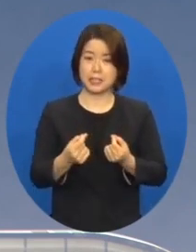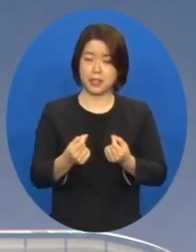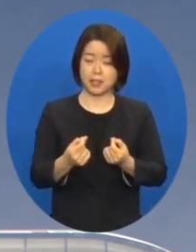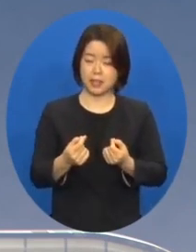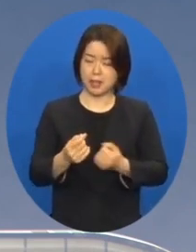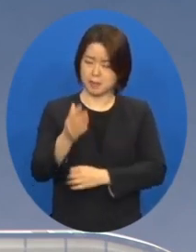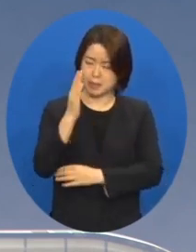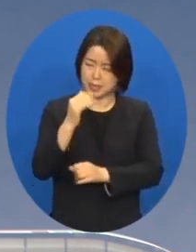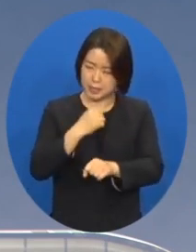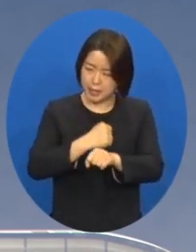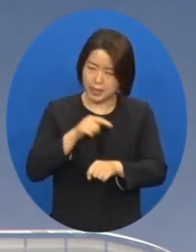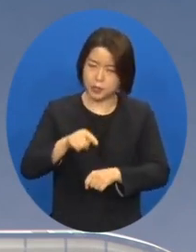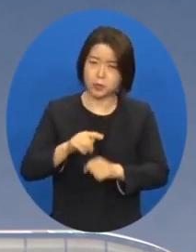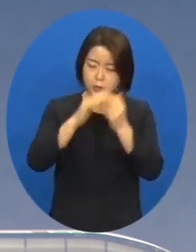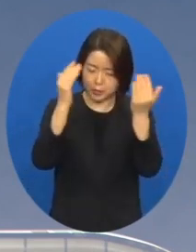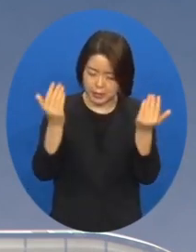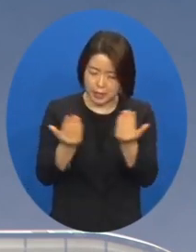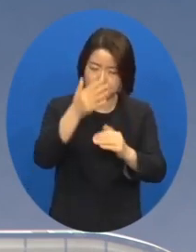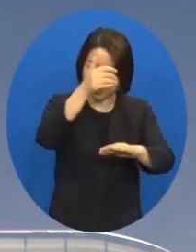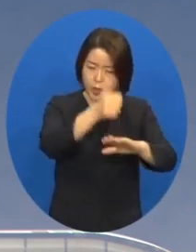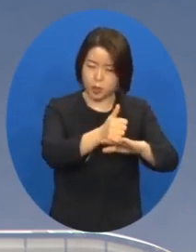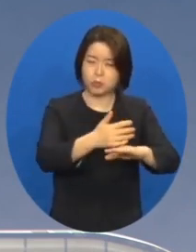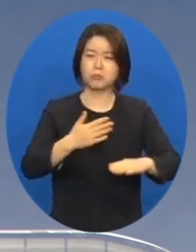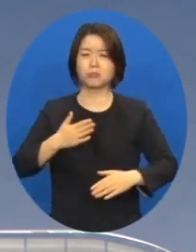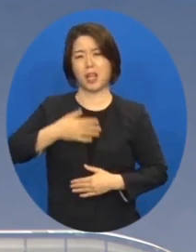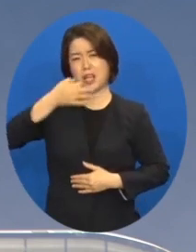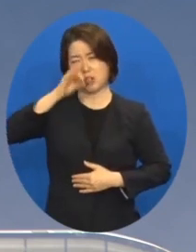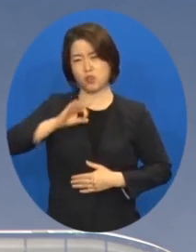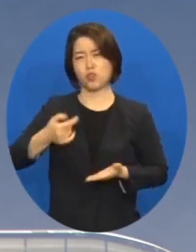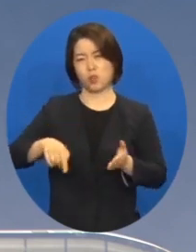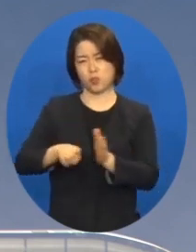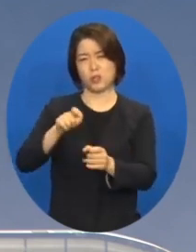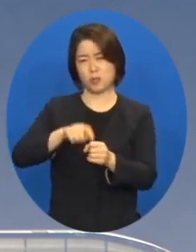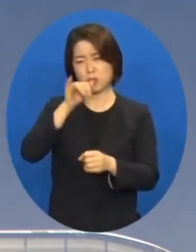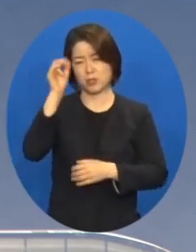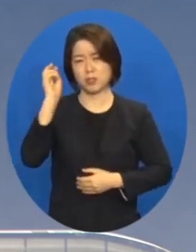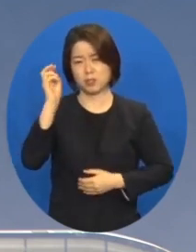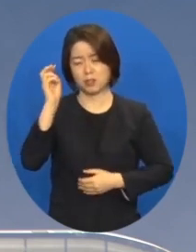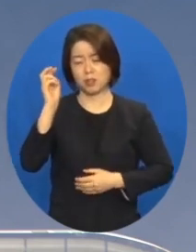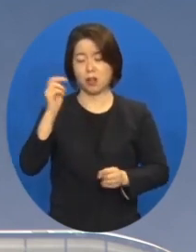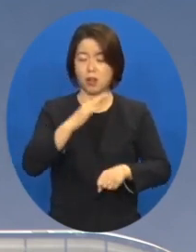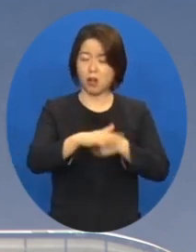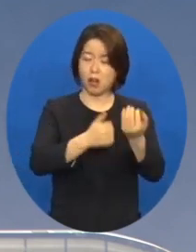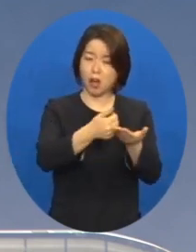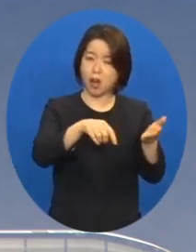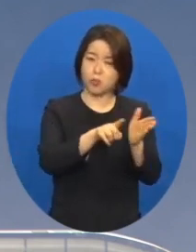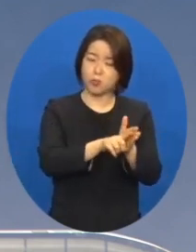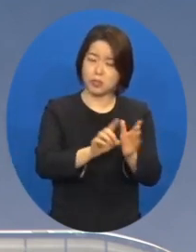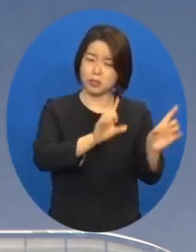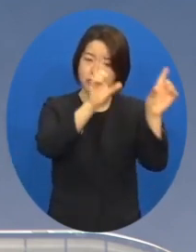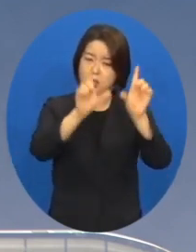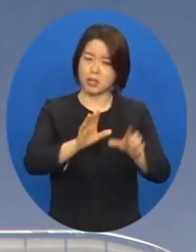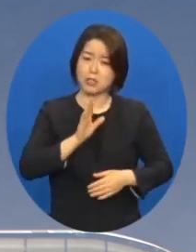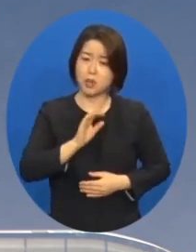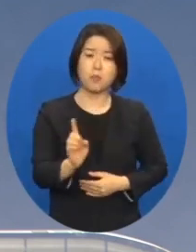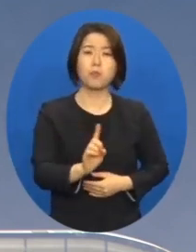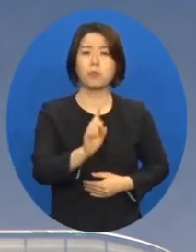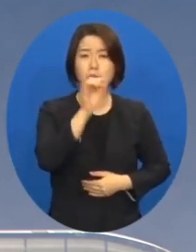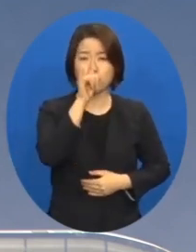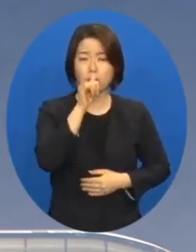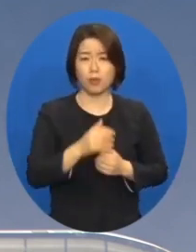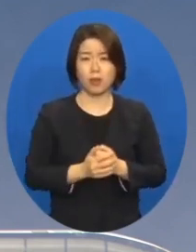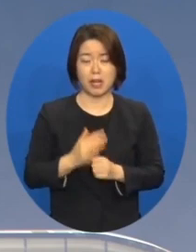것도 다 결국은 내 유익을 위한 것이구나. 하나님을 위해서 산 게 진짜 뭐가 있냐?